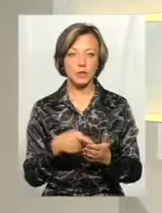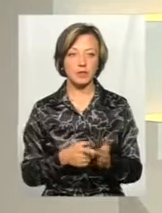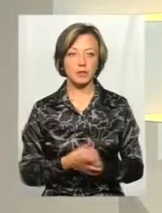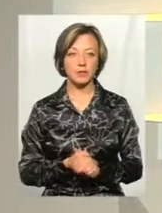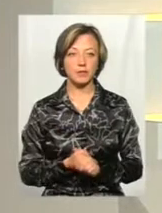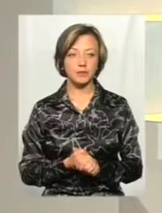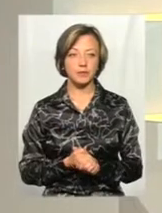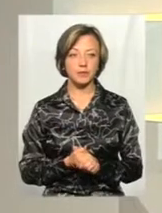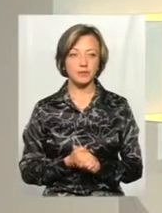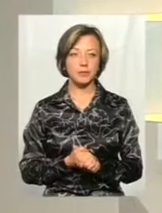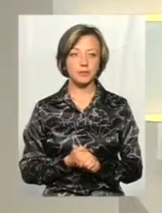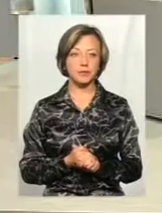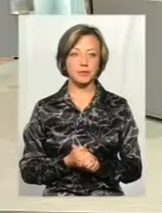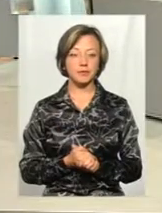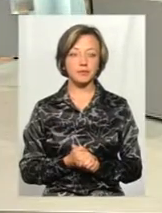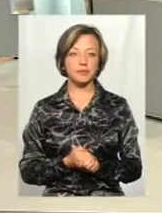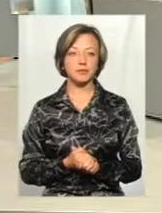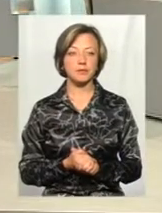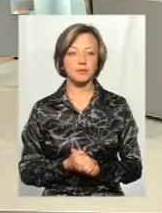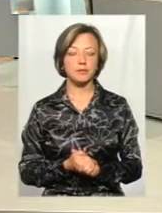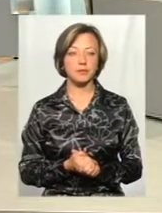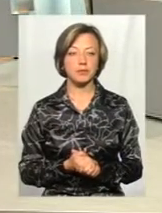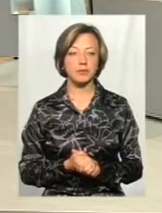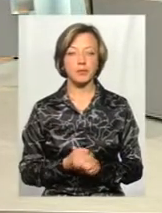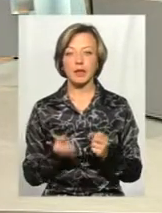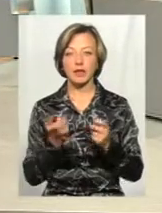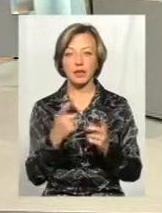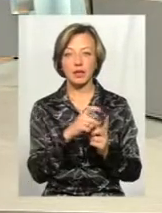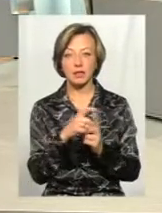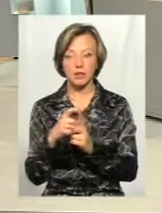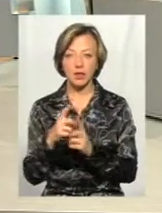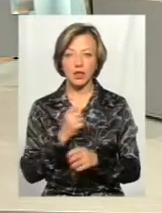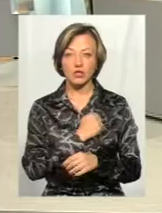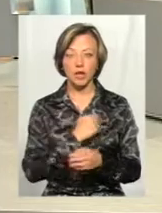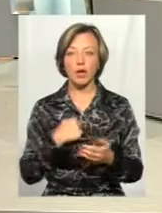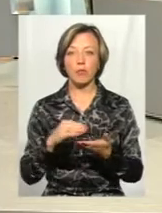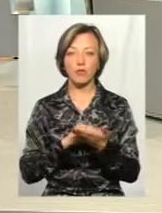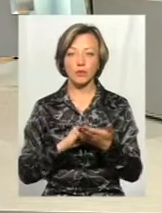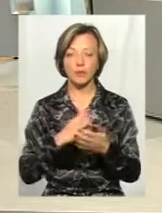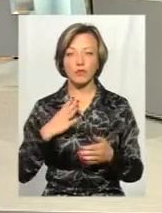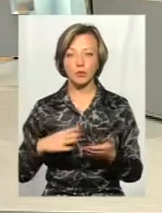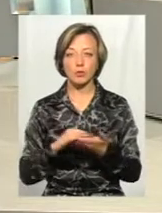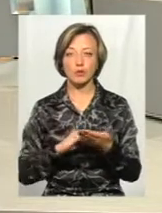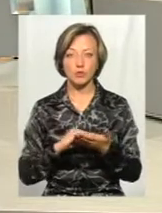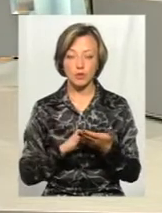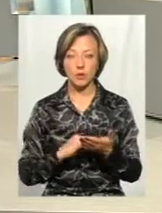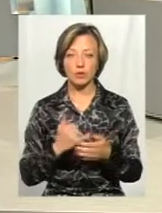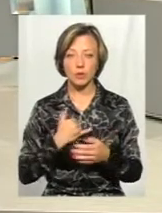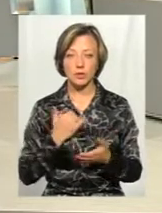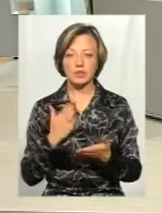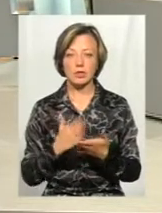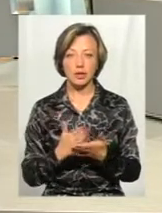Дуже дякуємо, що ви його буквально пару слів, якщо хочете. Ну, пару слів, я повторюсь, вимушений повторитися, оскільки у нас